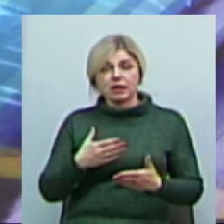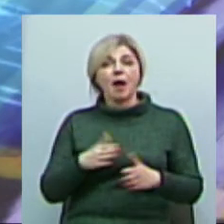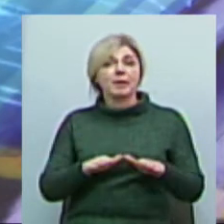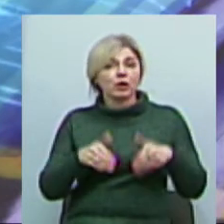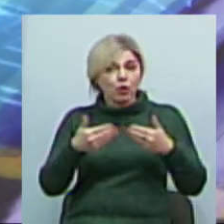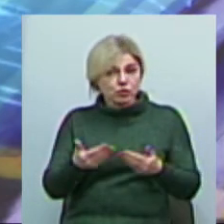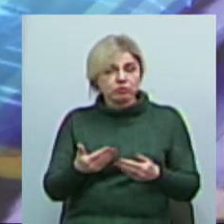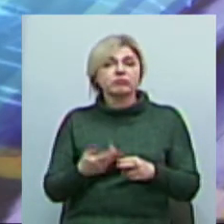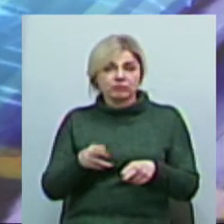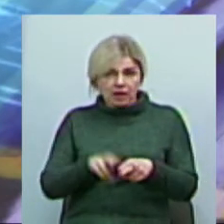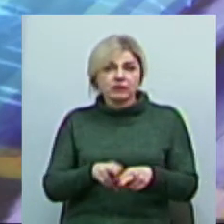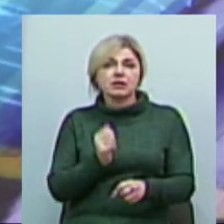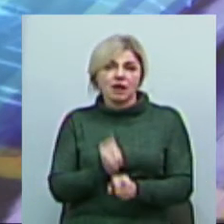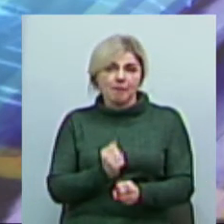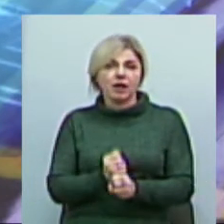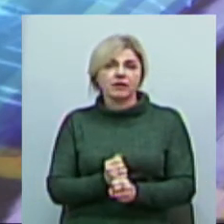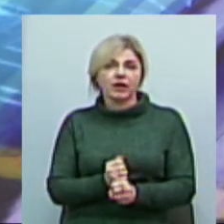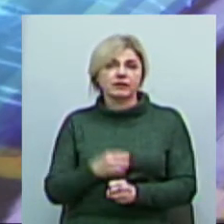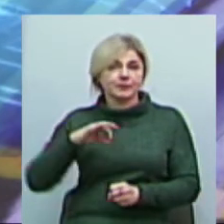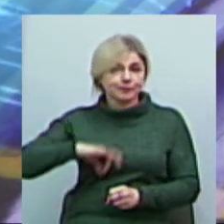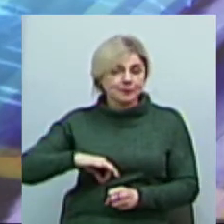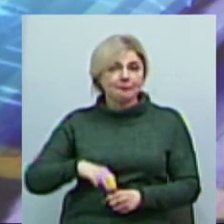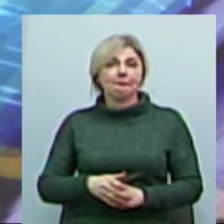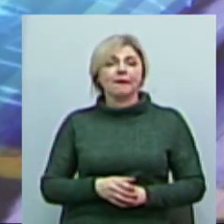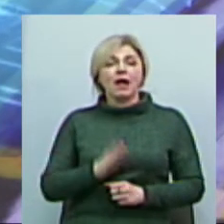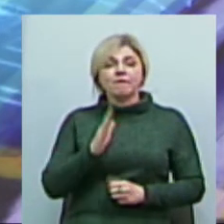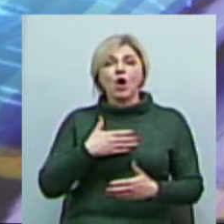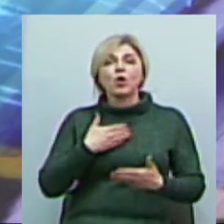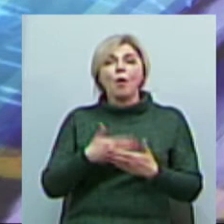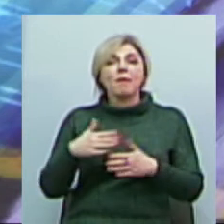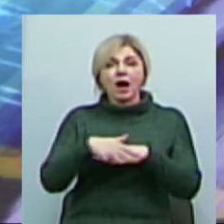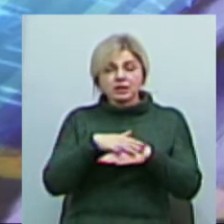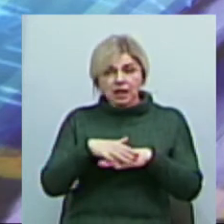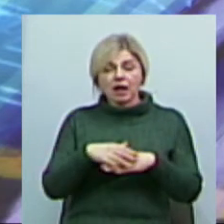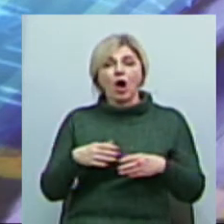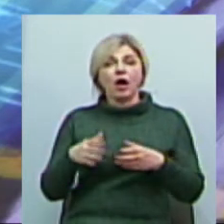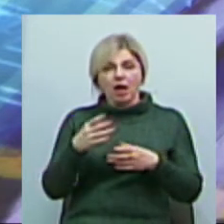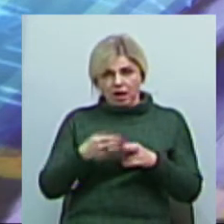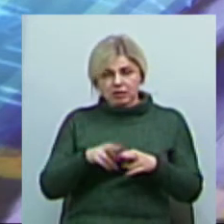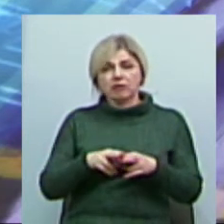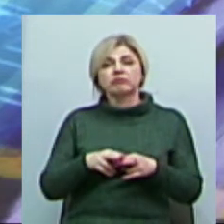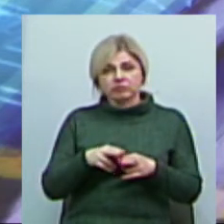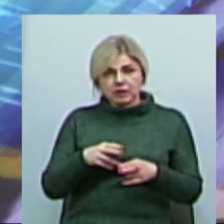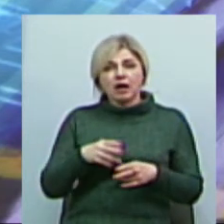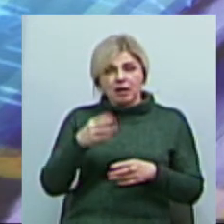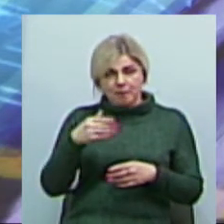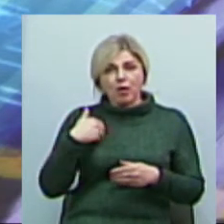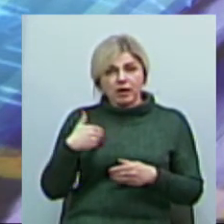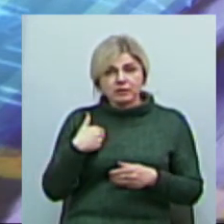это срабатывает. Вот это экспертно-громадской ради, это в принципе срабатывает. Но опять же, экспертно-громадская рада,